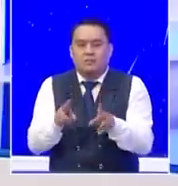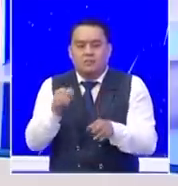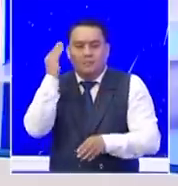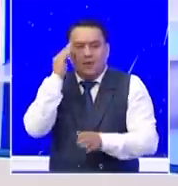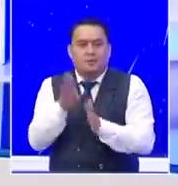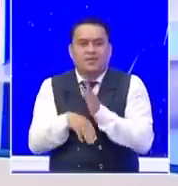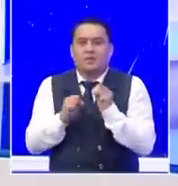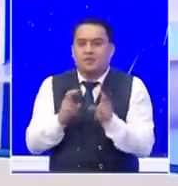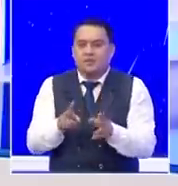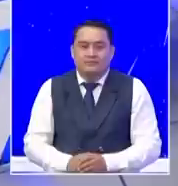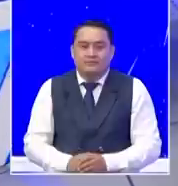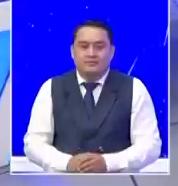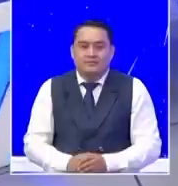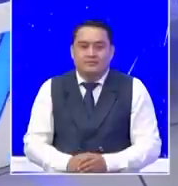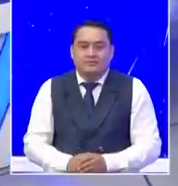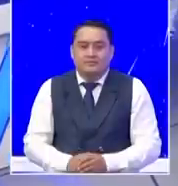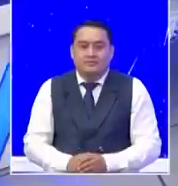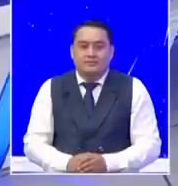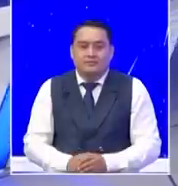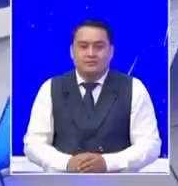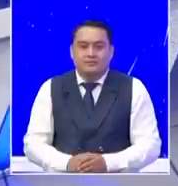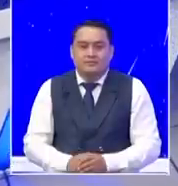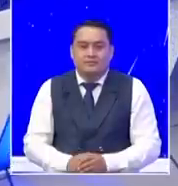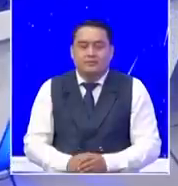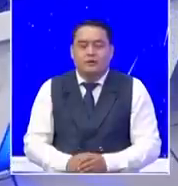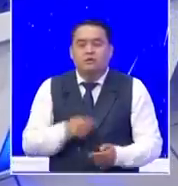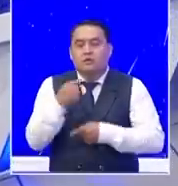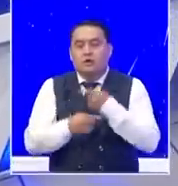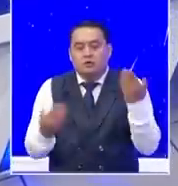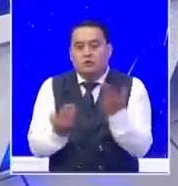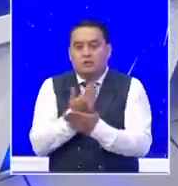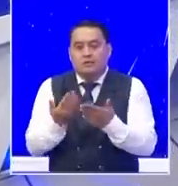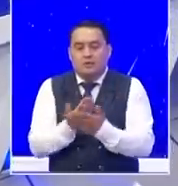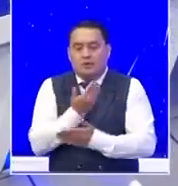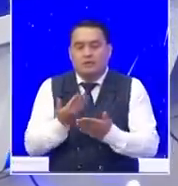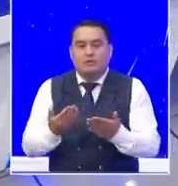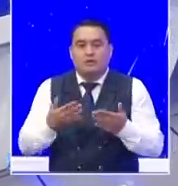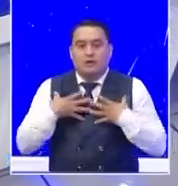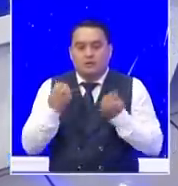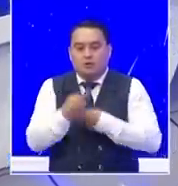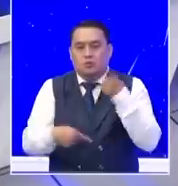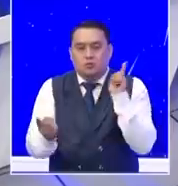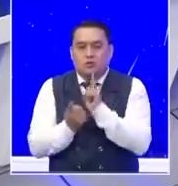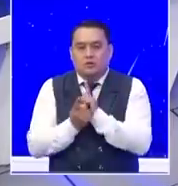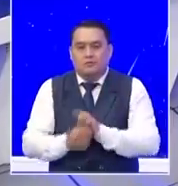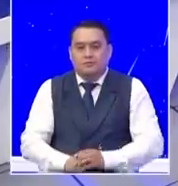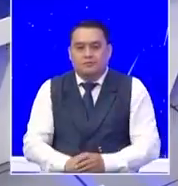меры безопасности. До следующих встреч, приятных выходных и до свидания.